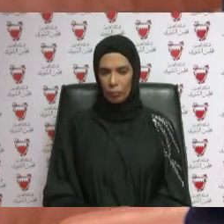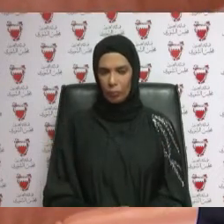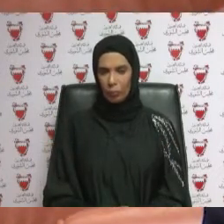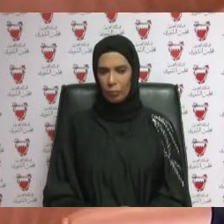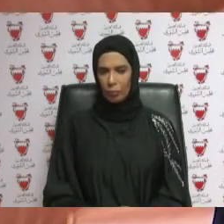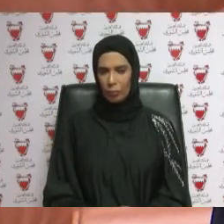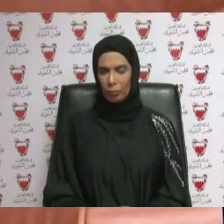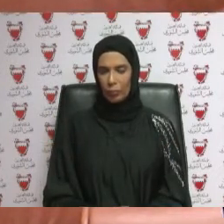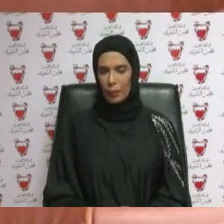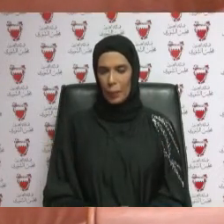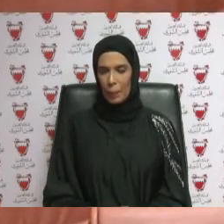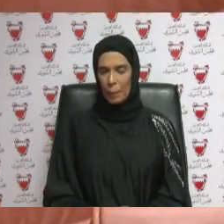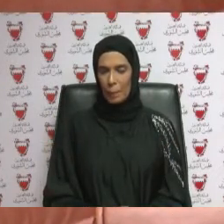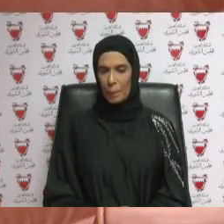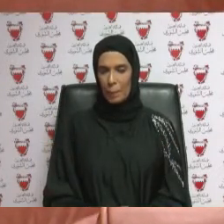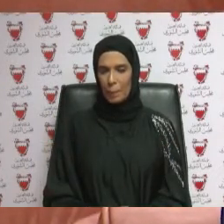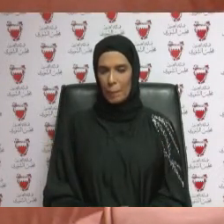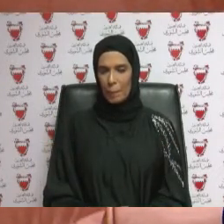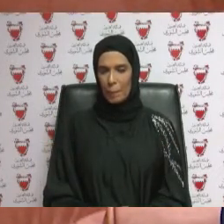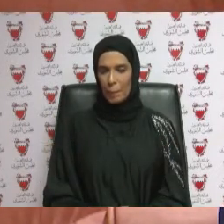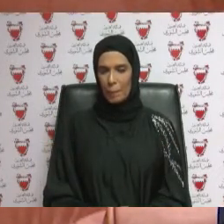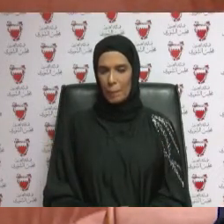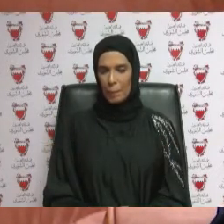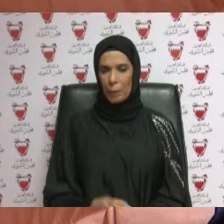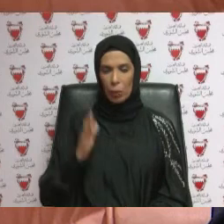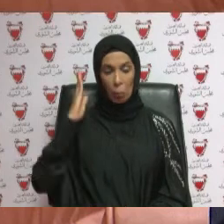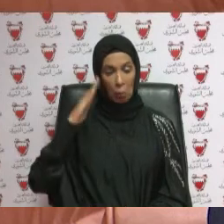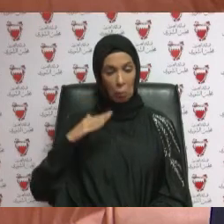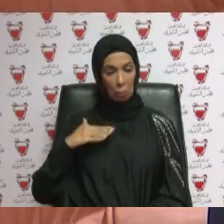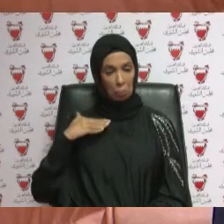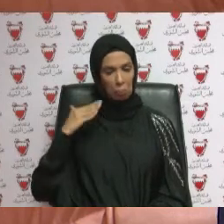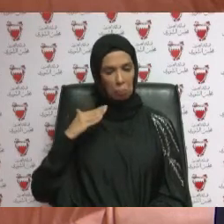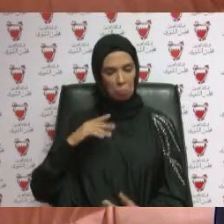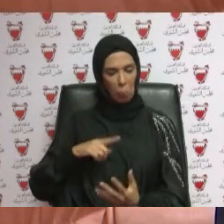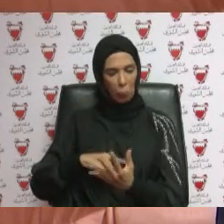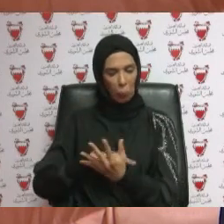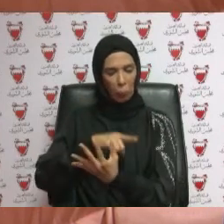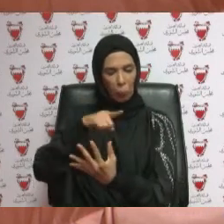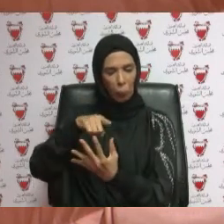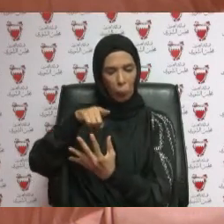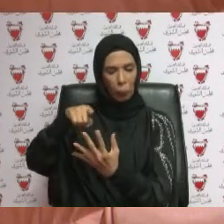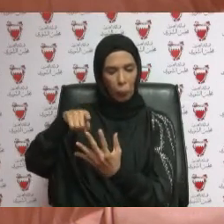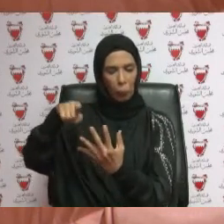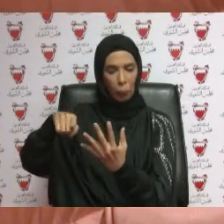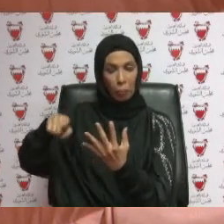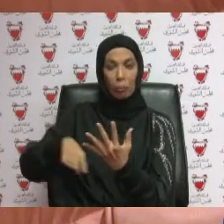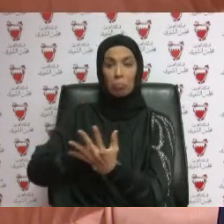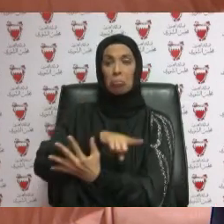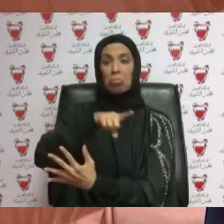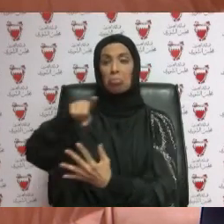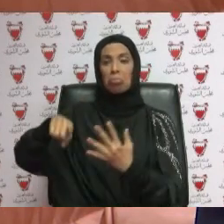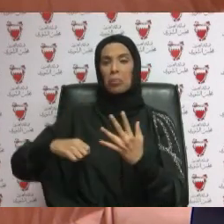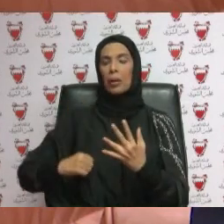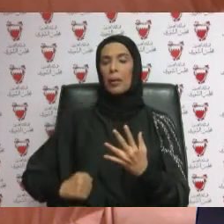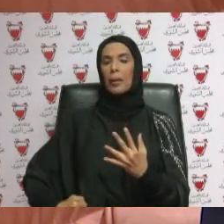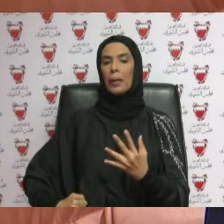يعني وصلت مثل ما ذكروا زملائي جميعا إنه المرأة وصلت إلى مراحل متقدمة جدا وتجاوزت في البحرين